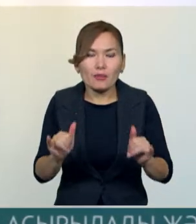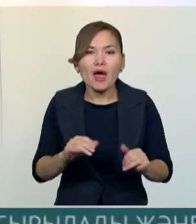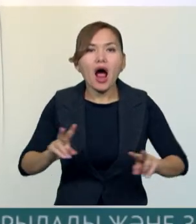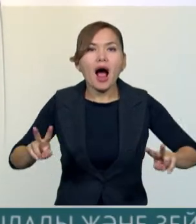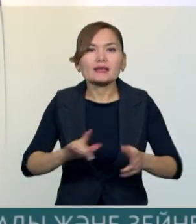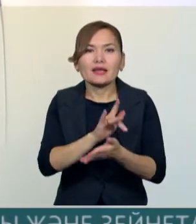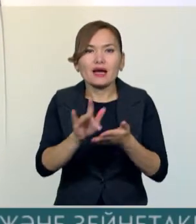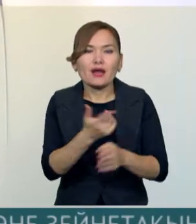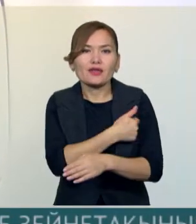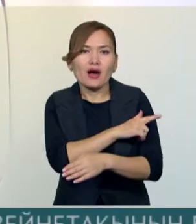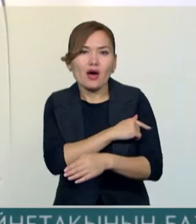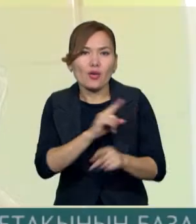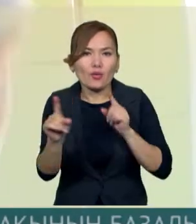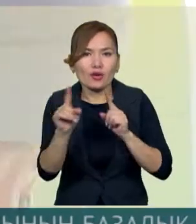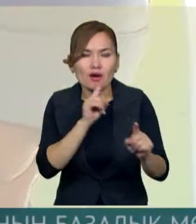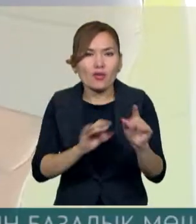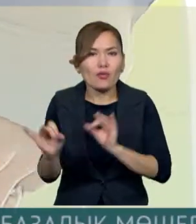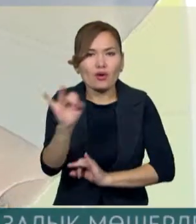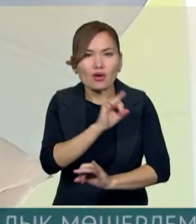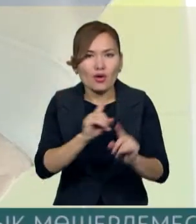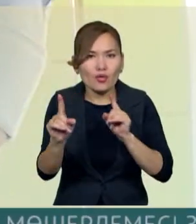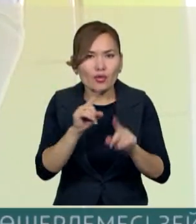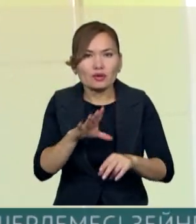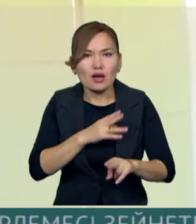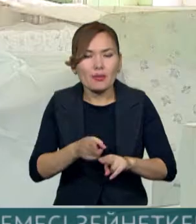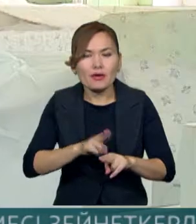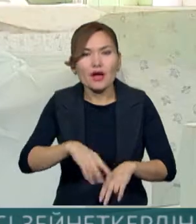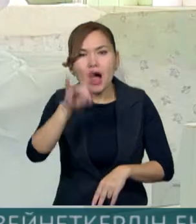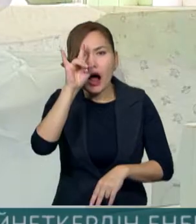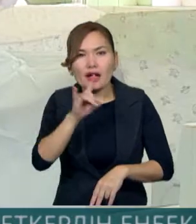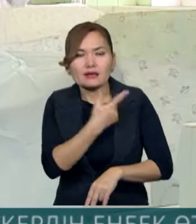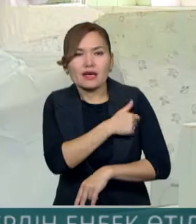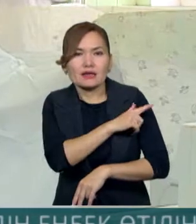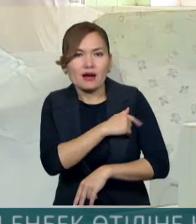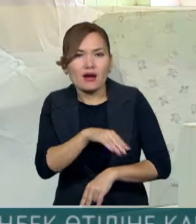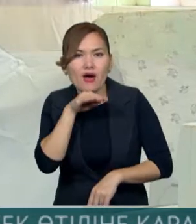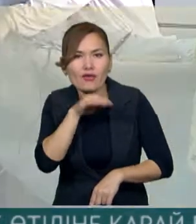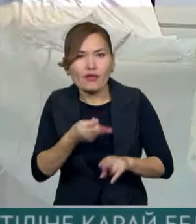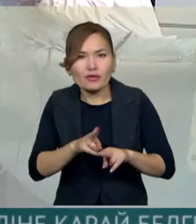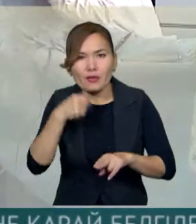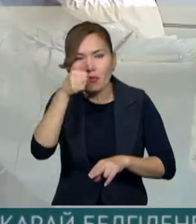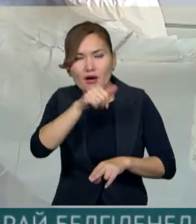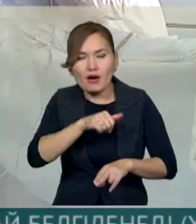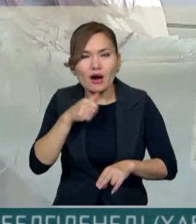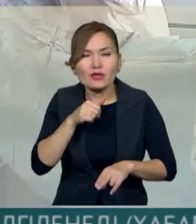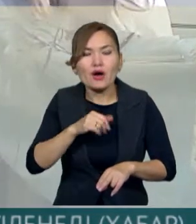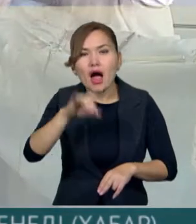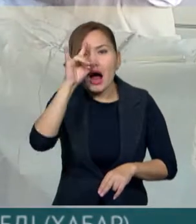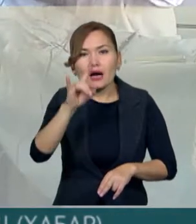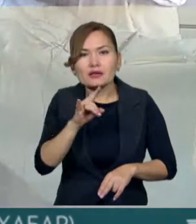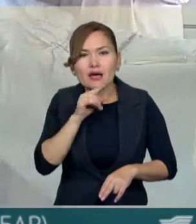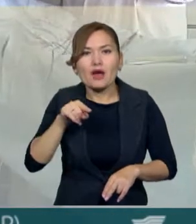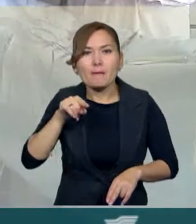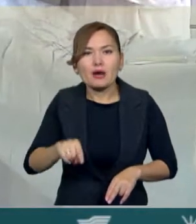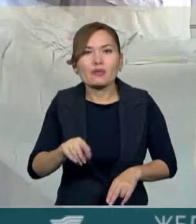онкологтардың халықаралық конференциясында осындай мәліметтер айтылды. Отандық дәрігерлердің дерегінше, биыл жалпы Қазақстан бойынша